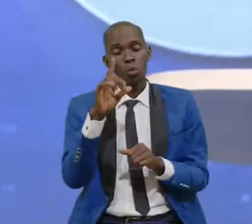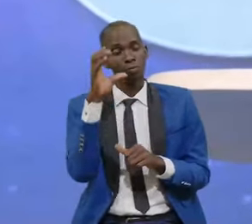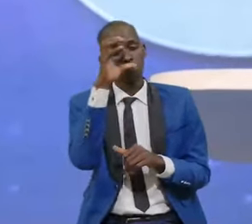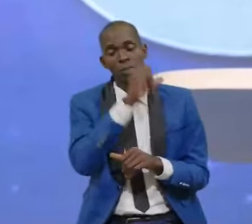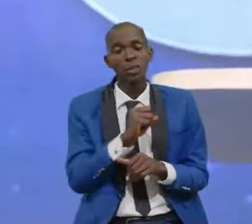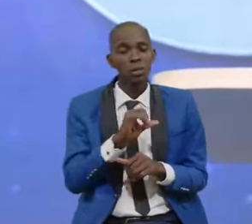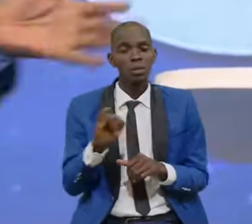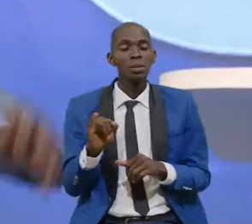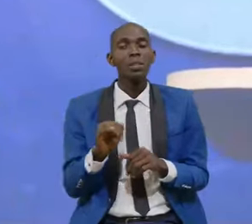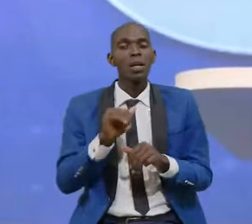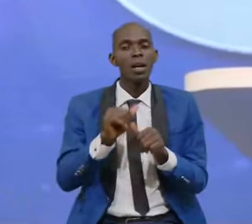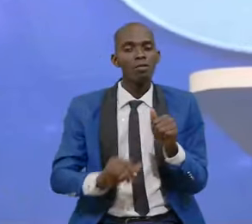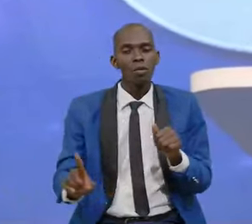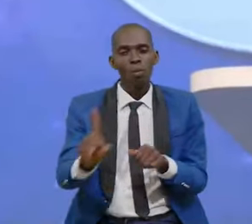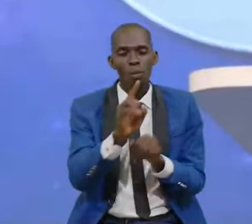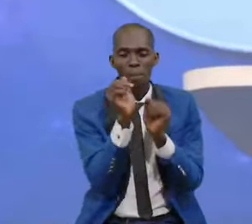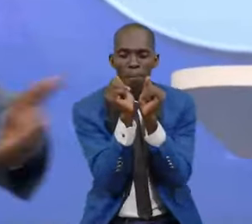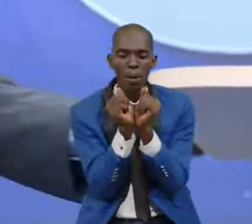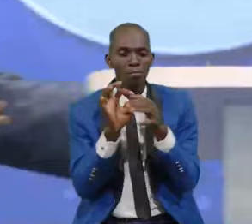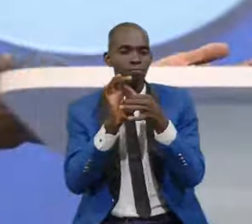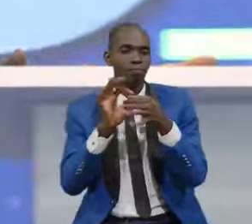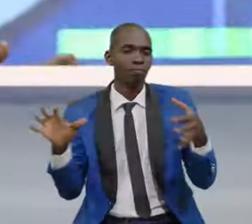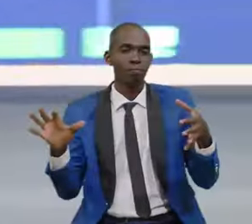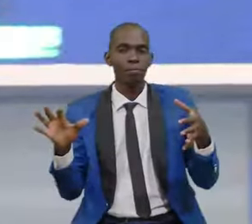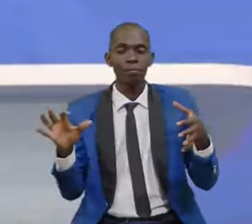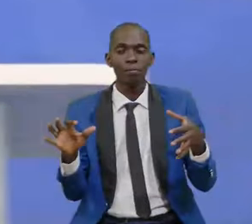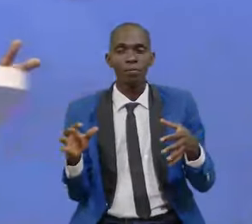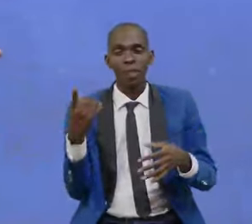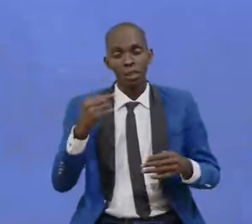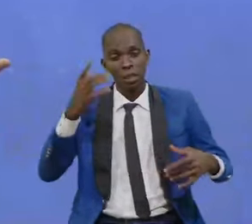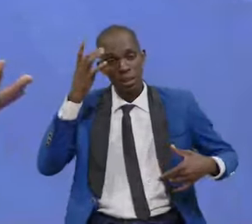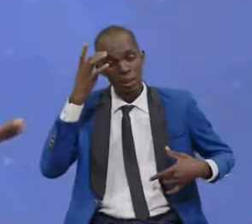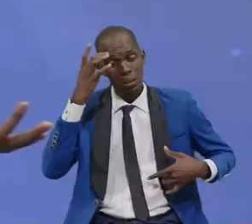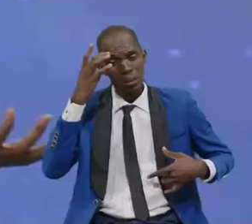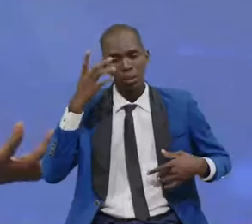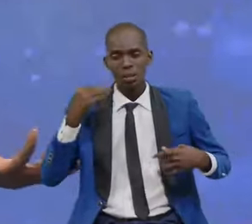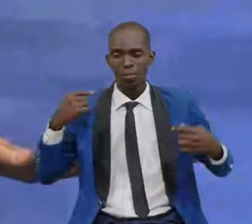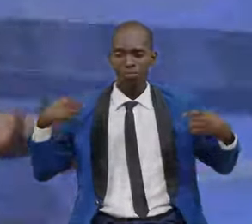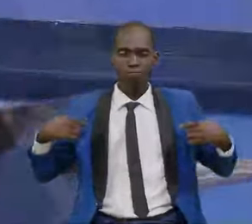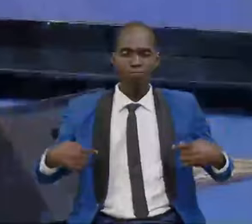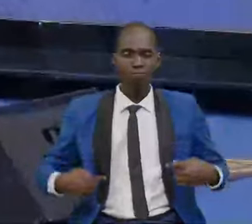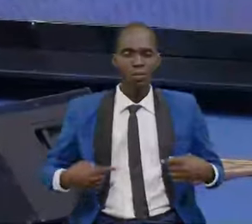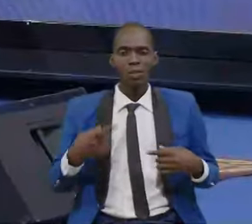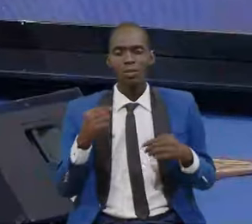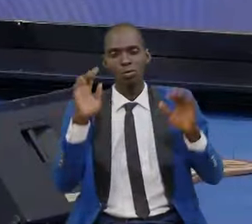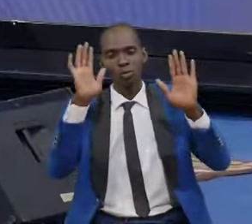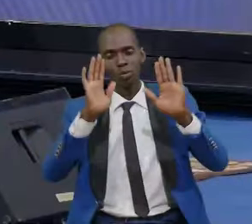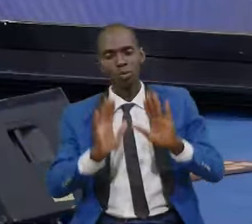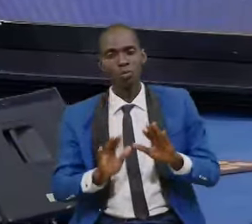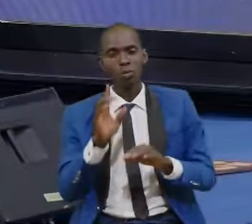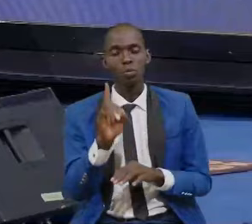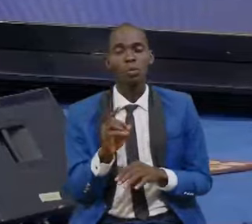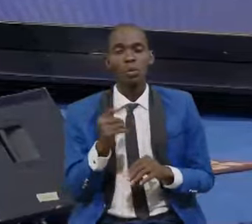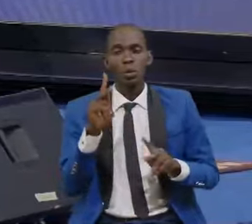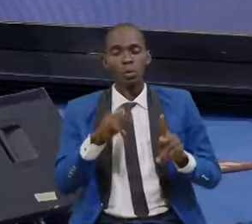Les liens de chacun étaient déliés, les malades, qui sont tourmentés, traumatisés, celui